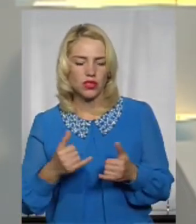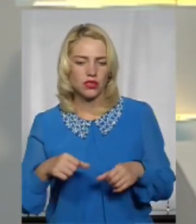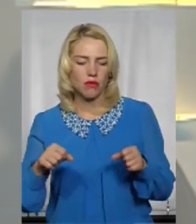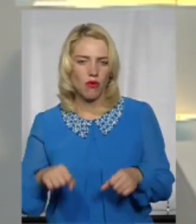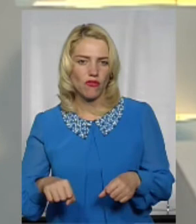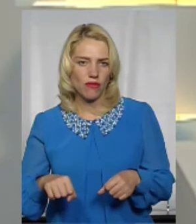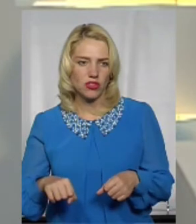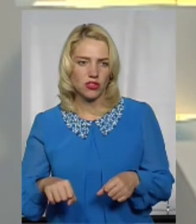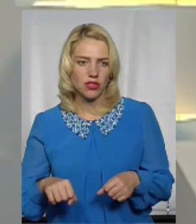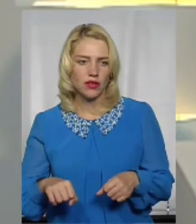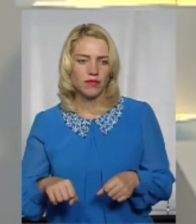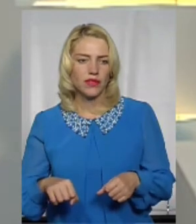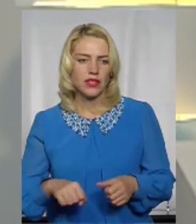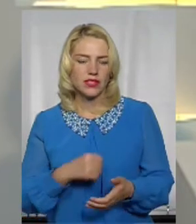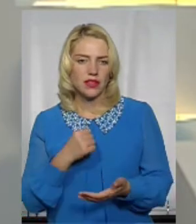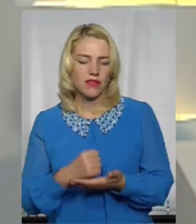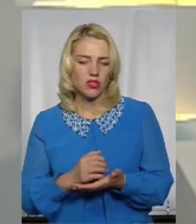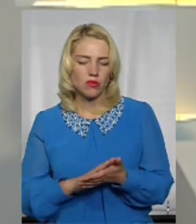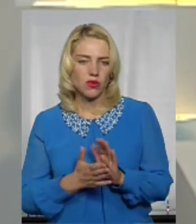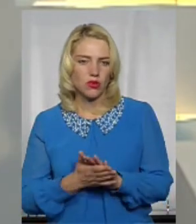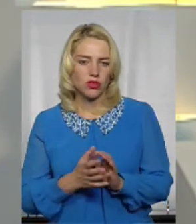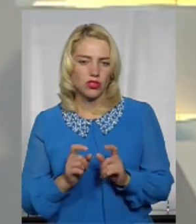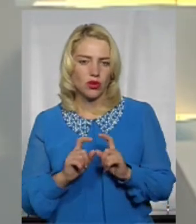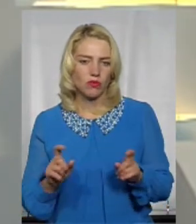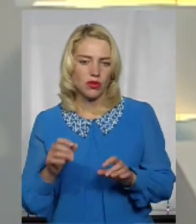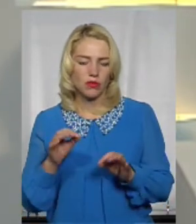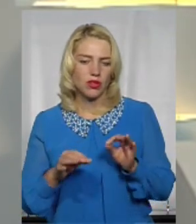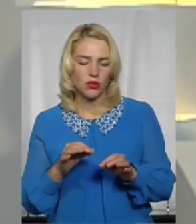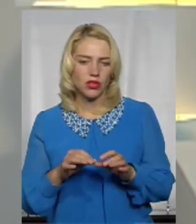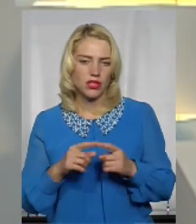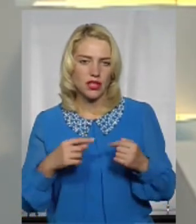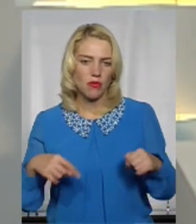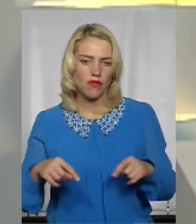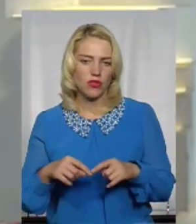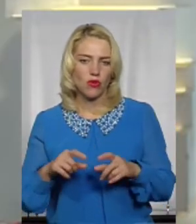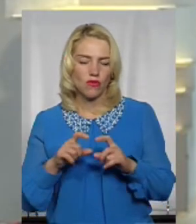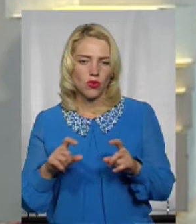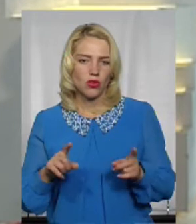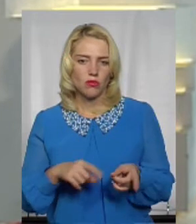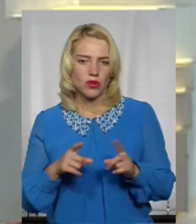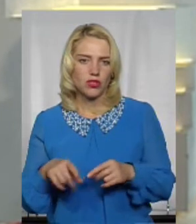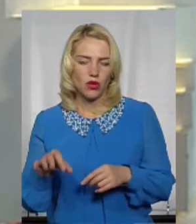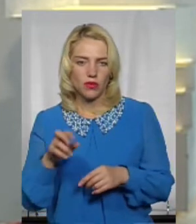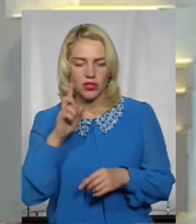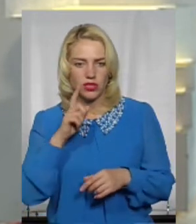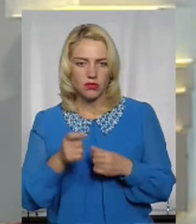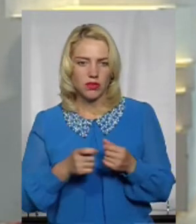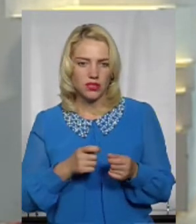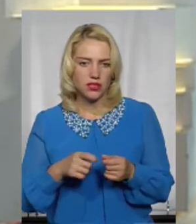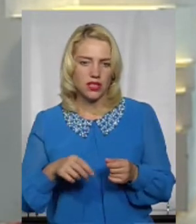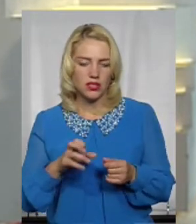повноваження затверджувати положення об'єктів природно-заповідного фонду перейшло до облдержадміністрації, а